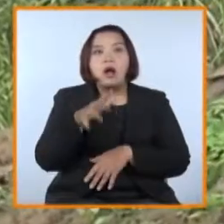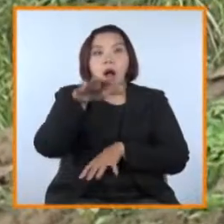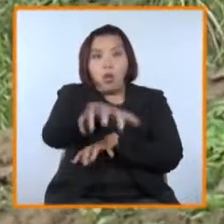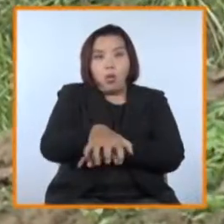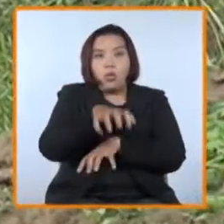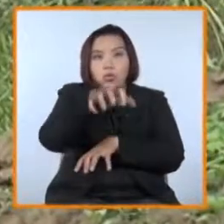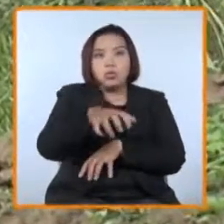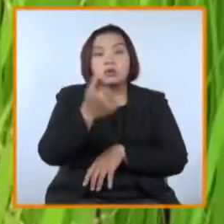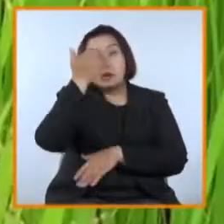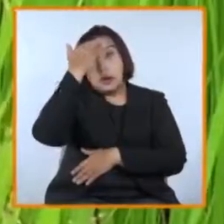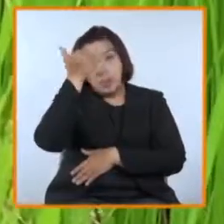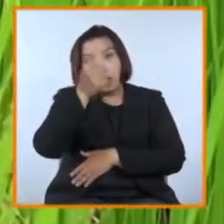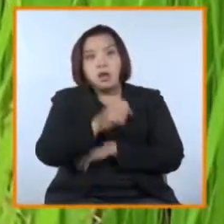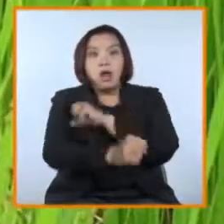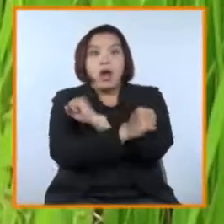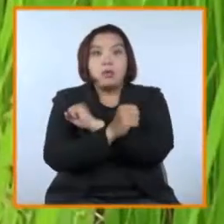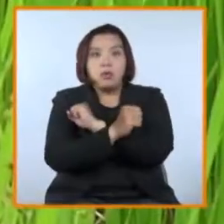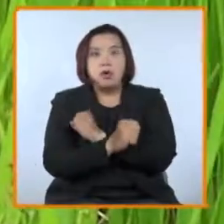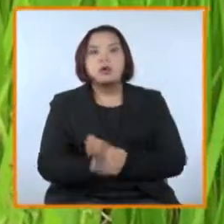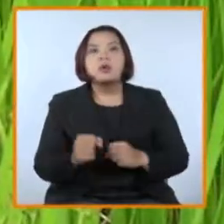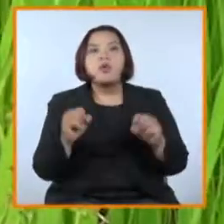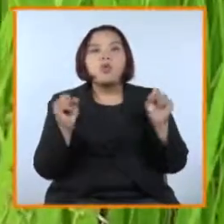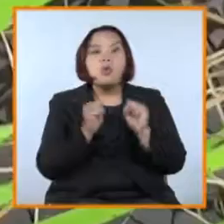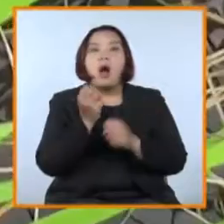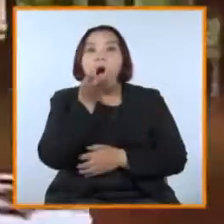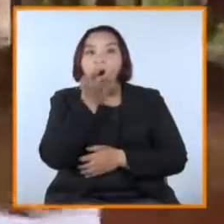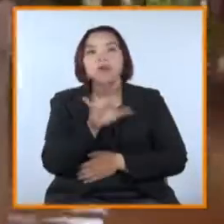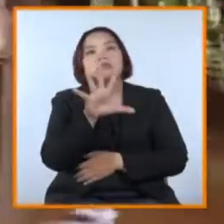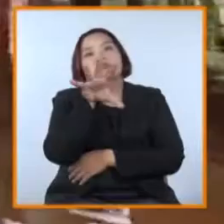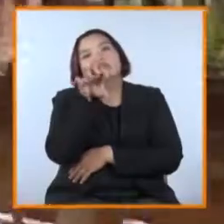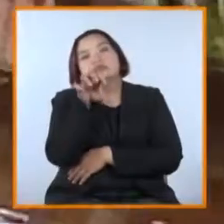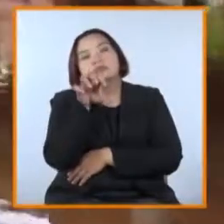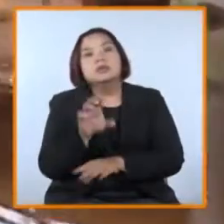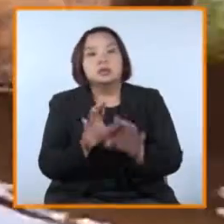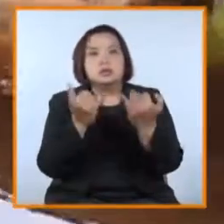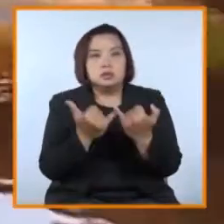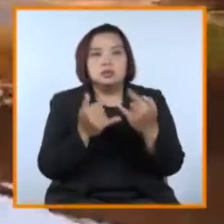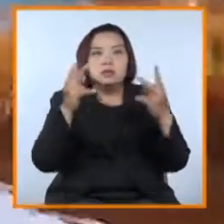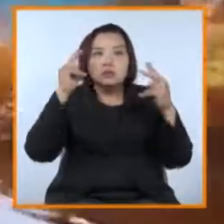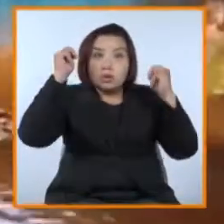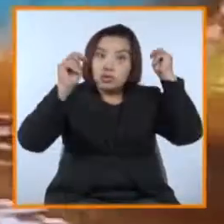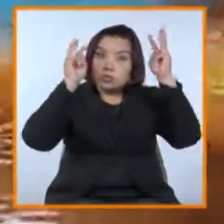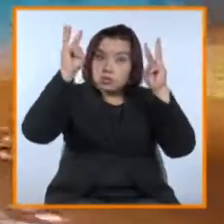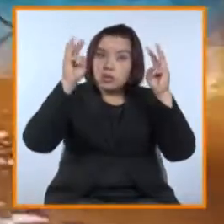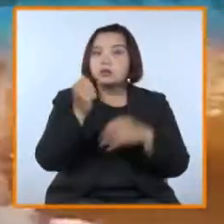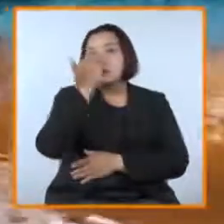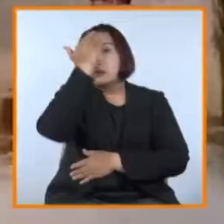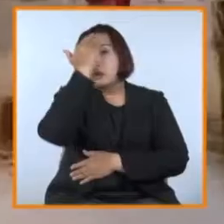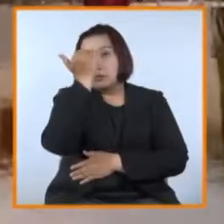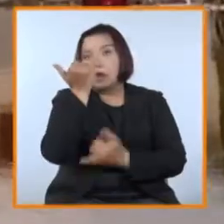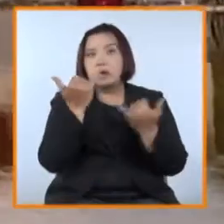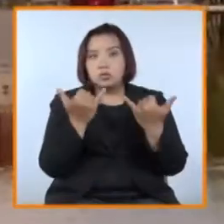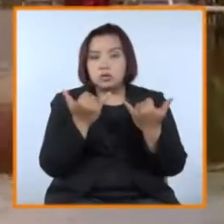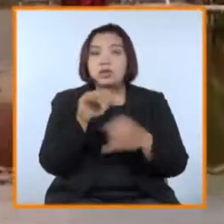นาให้สูงขึ้นหวังว่าข้าวในนาจะไม่เน่าตายไปนะคะต่อกันที่นครสวรรค์ค่ะนครสวรรค์ตอนนี้บ้านเรือน